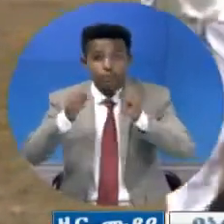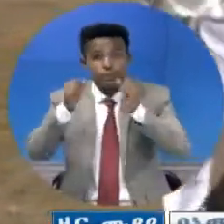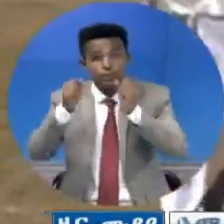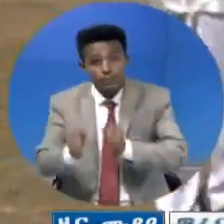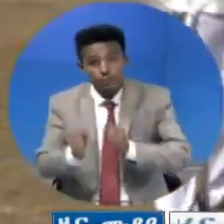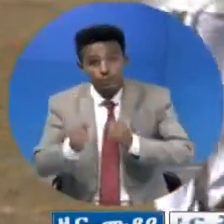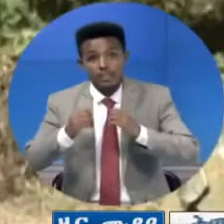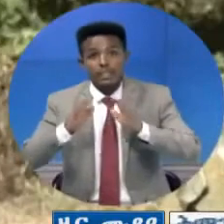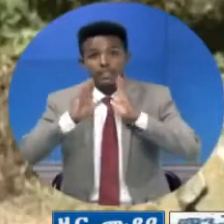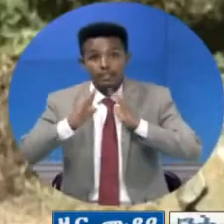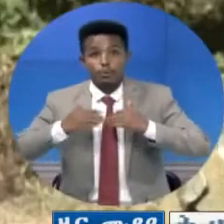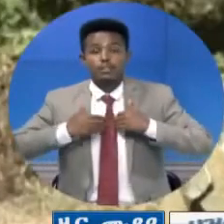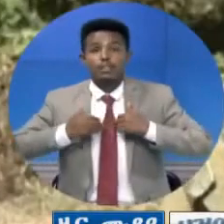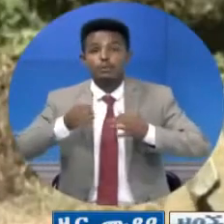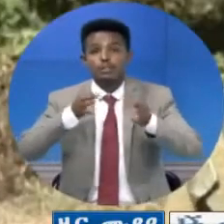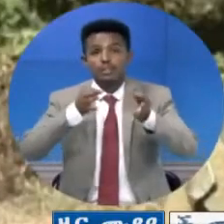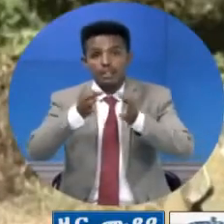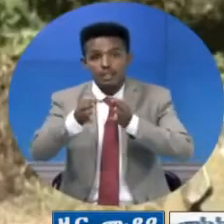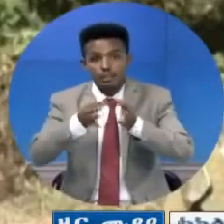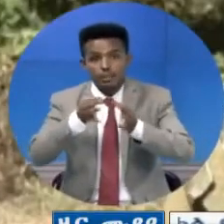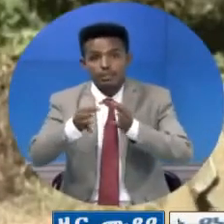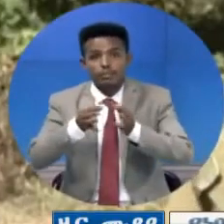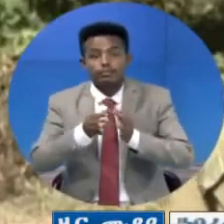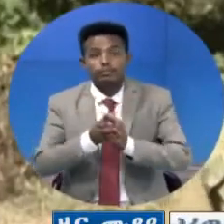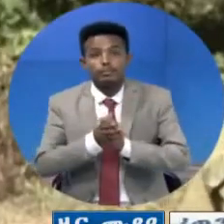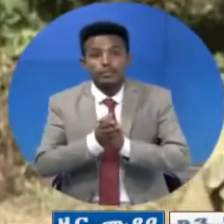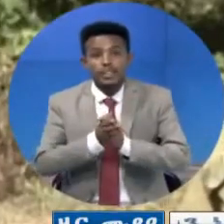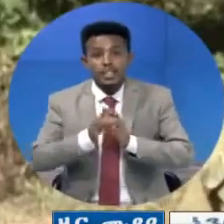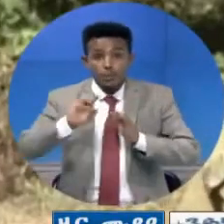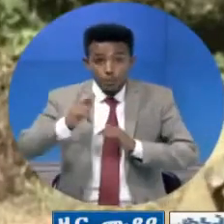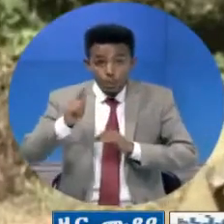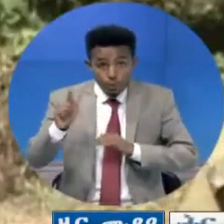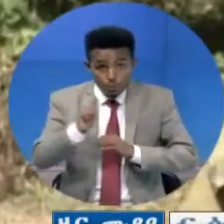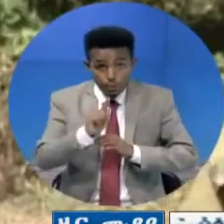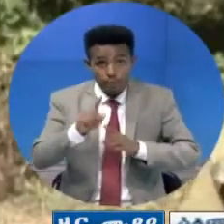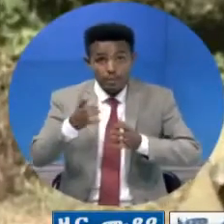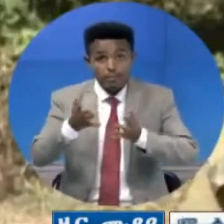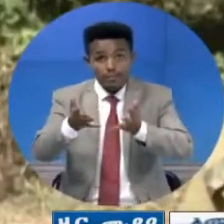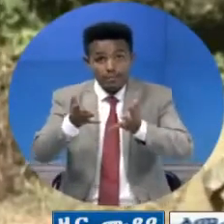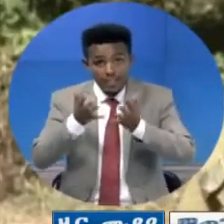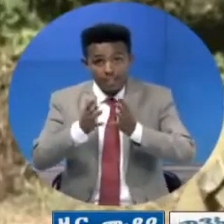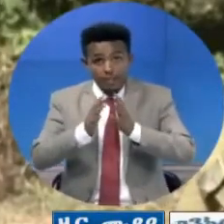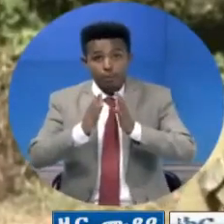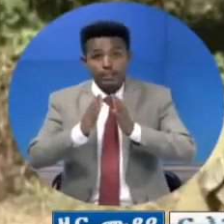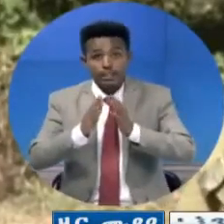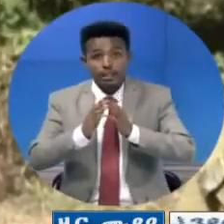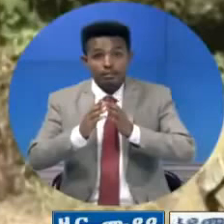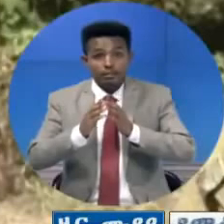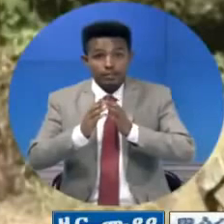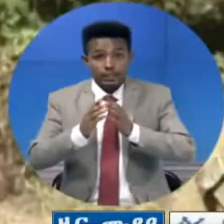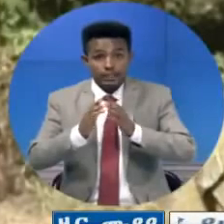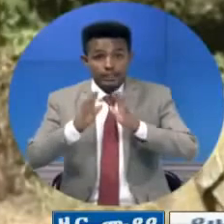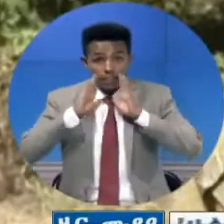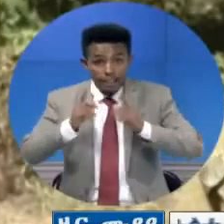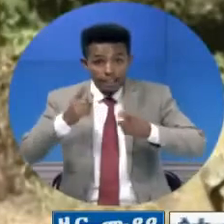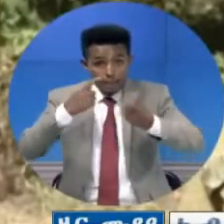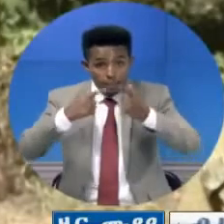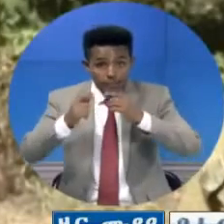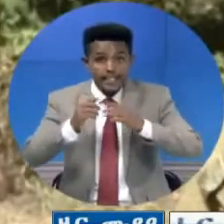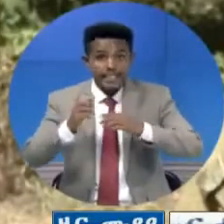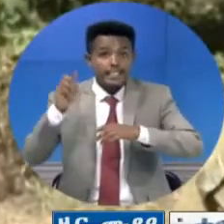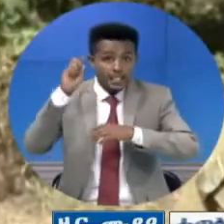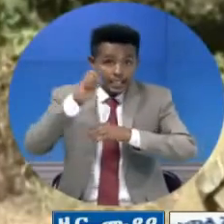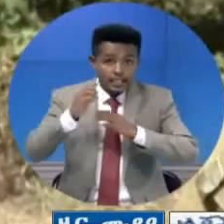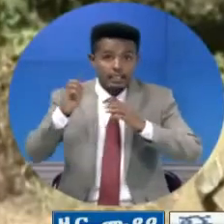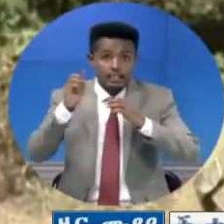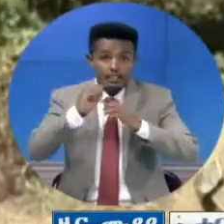ወጣቶች ገልጸዋል። ዞኑ የሚፈልገውን ጸጥታ ለማምጣት ሌት ተቀን እየሰራ ነው የምንገኘው። በዞኑ